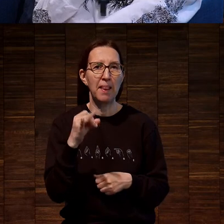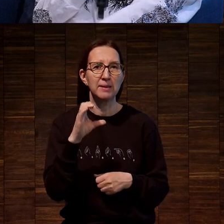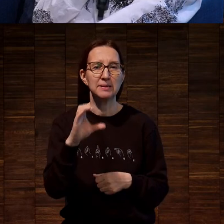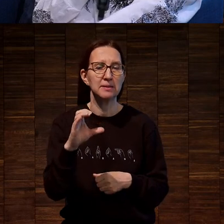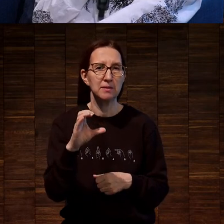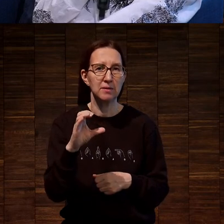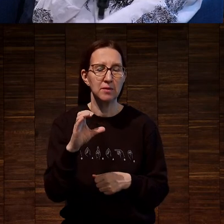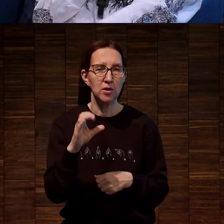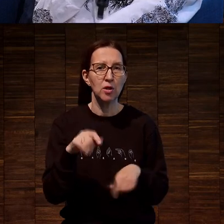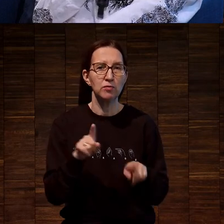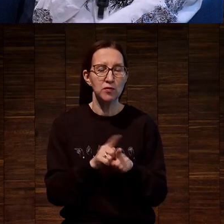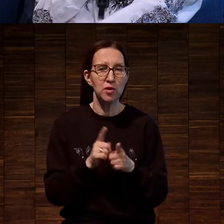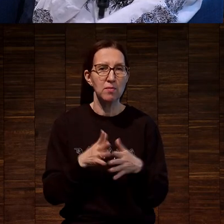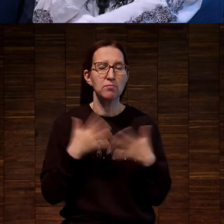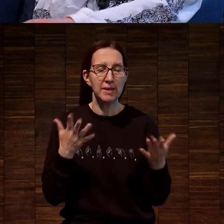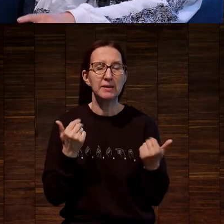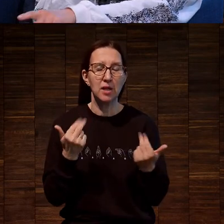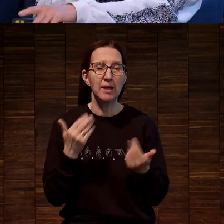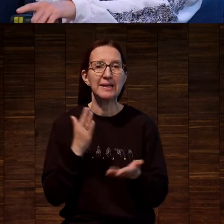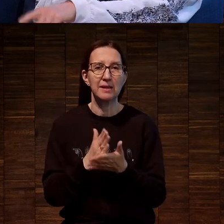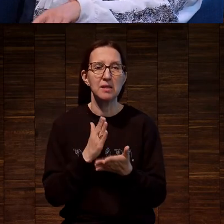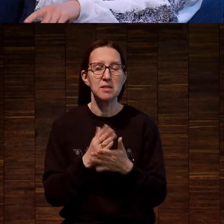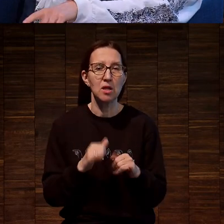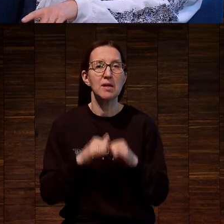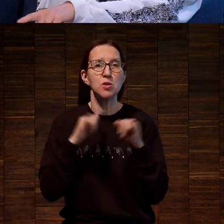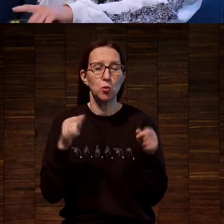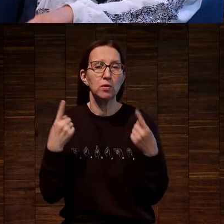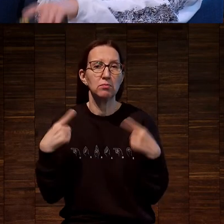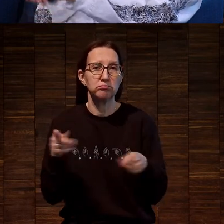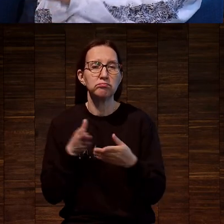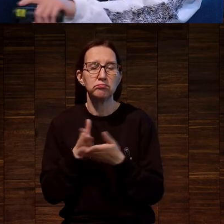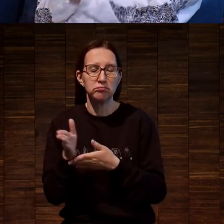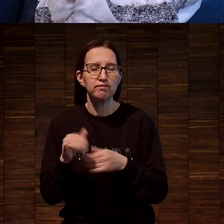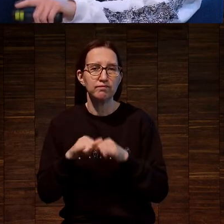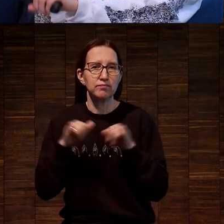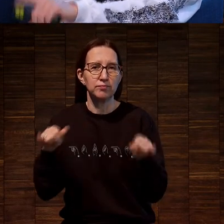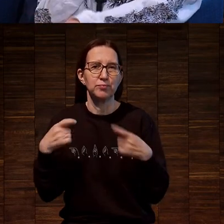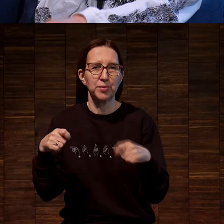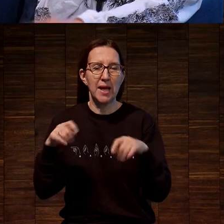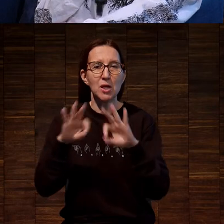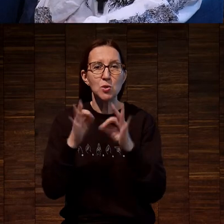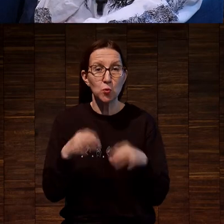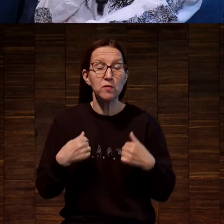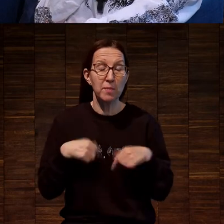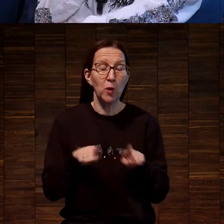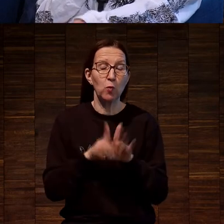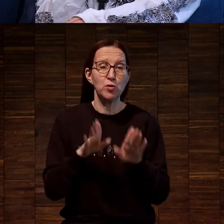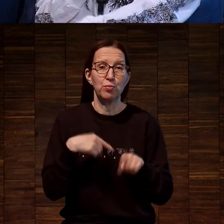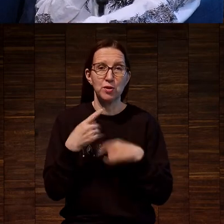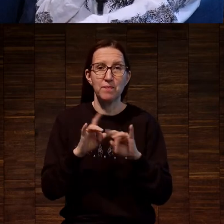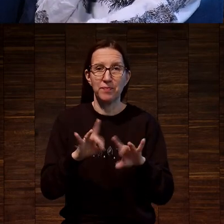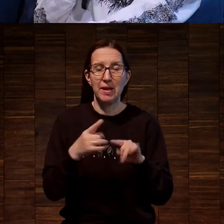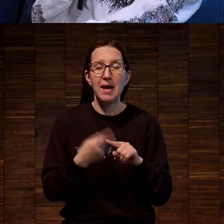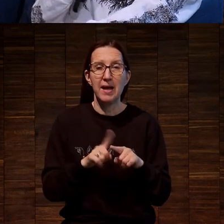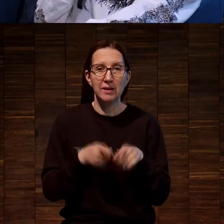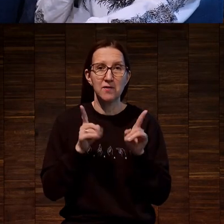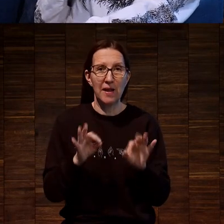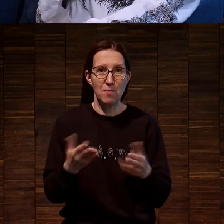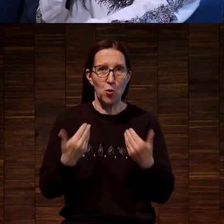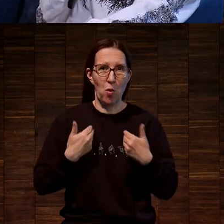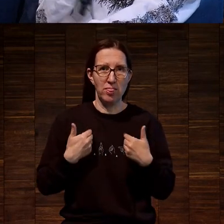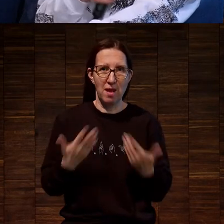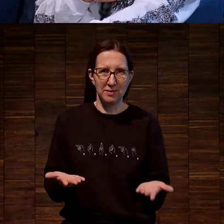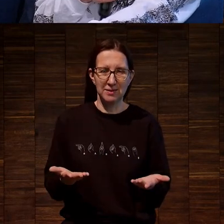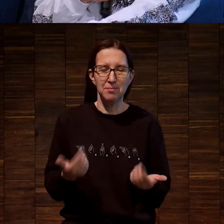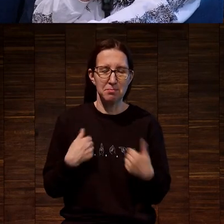вообще один из больших двигателей. Есть, есть. Растет альтернативный рынок искусства. Мы вот про них как раз, да, писали. Да, это же про нас, как